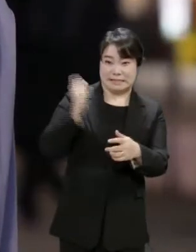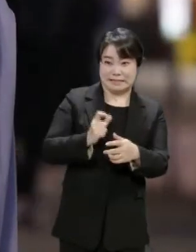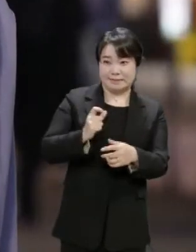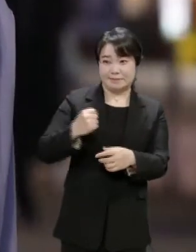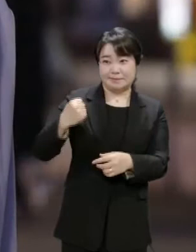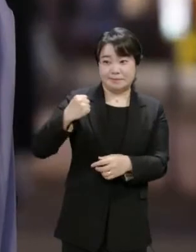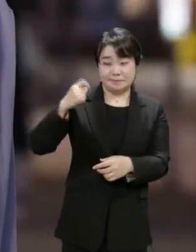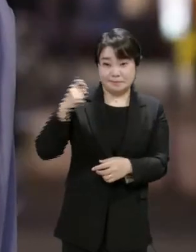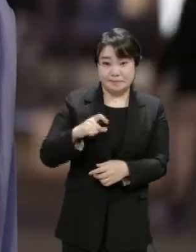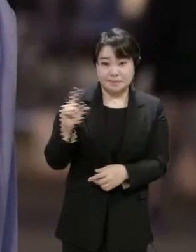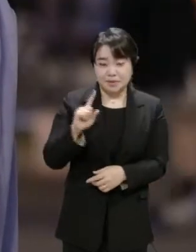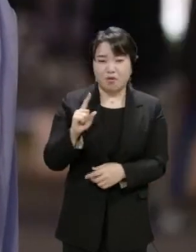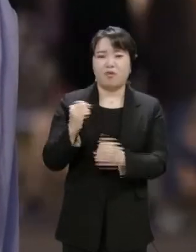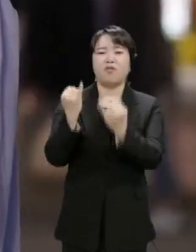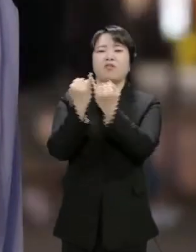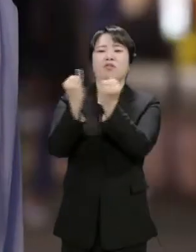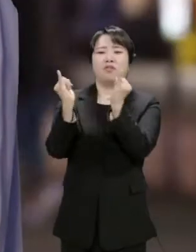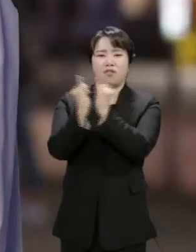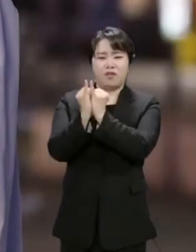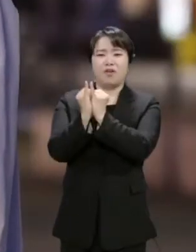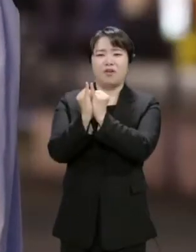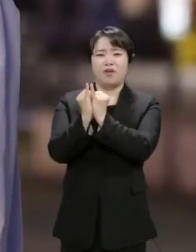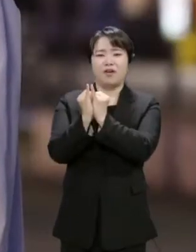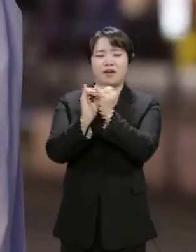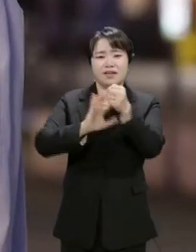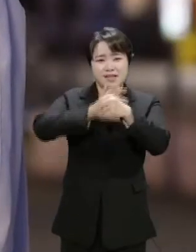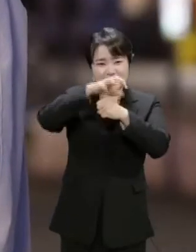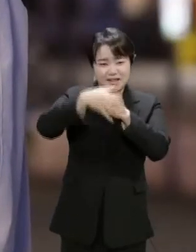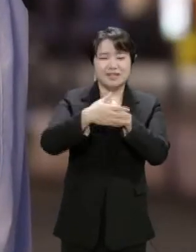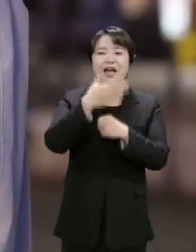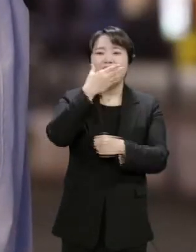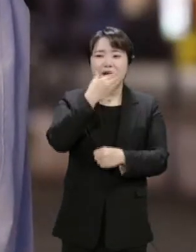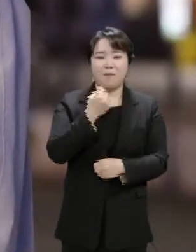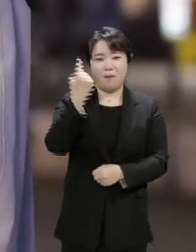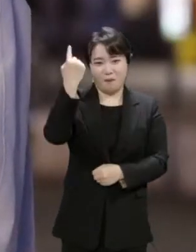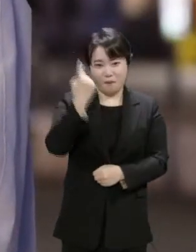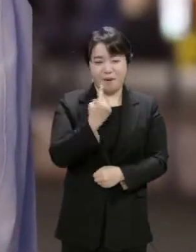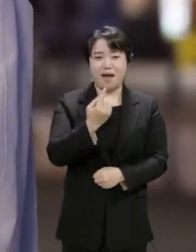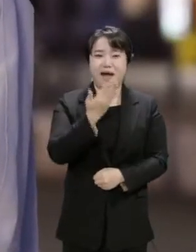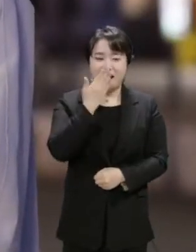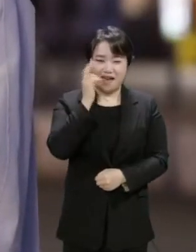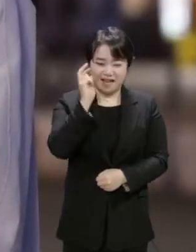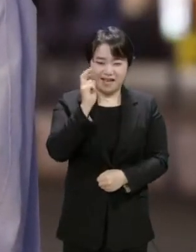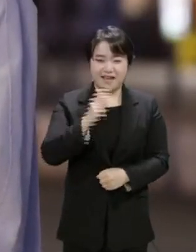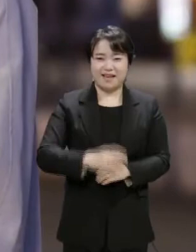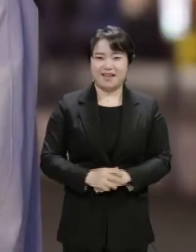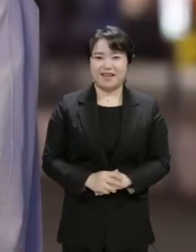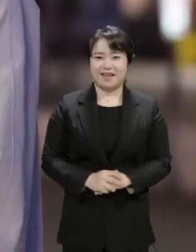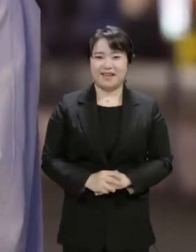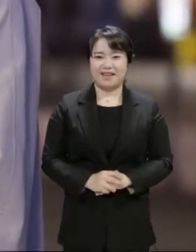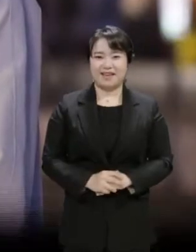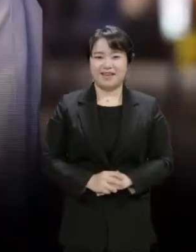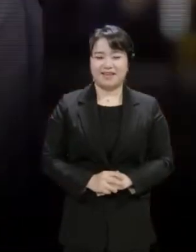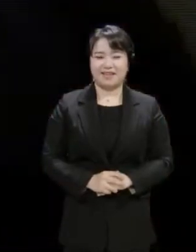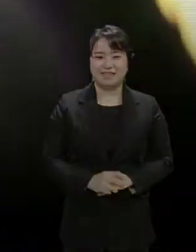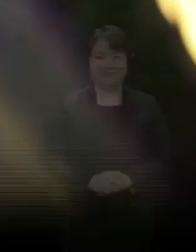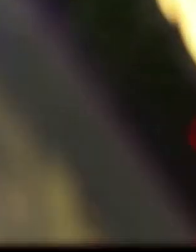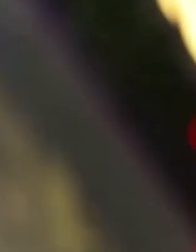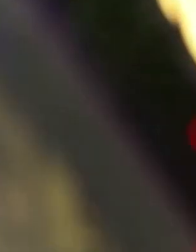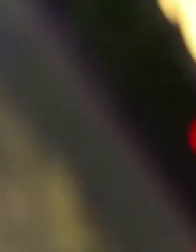여성분들이 있어야 세상도 예, 밝고 행복해질 수 있을 것 같습니다. 네, 감사합니다.